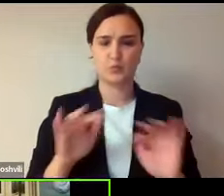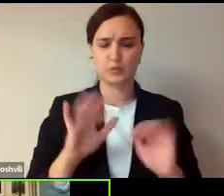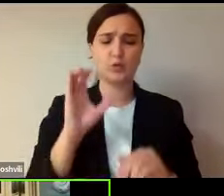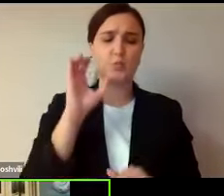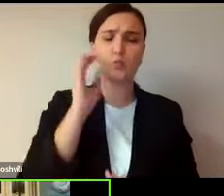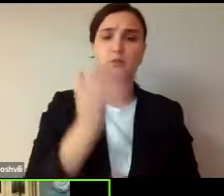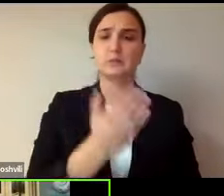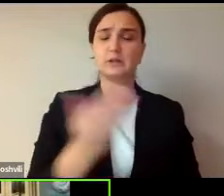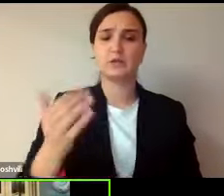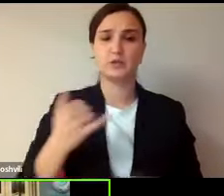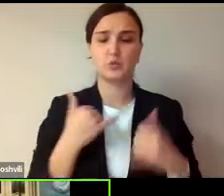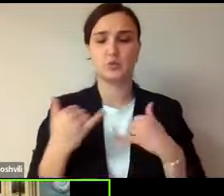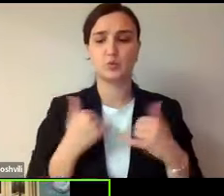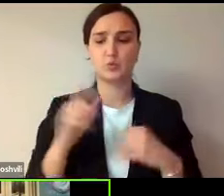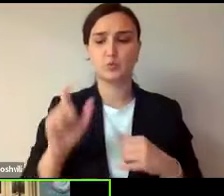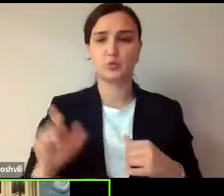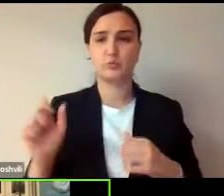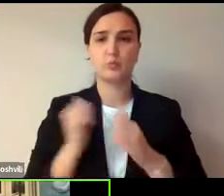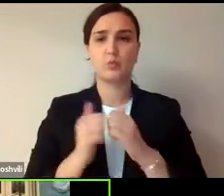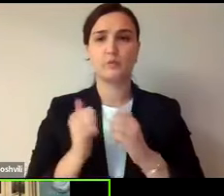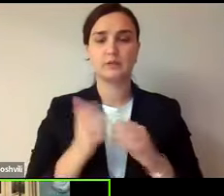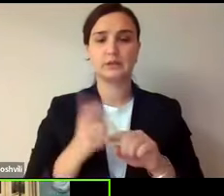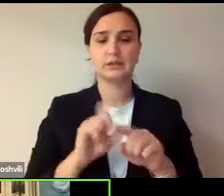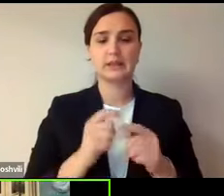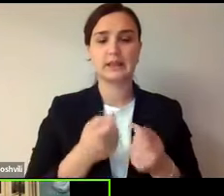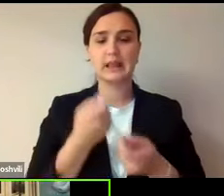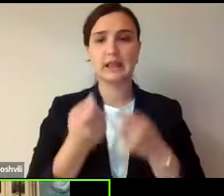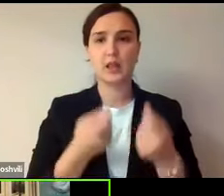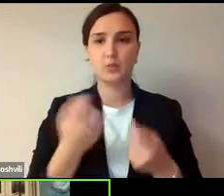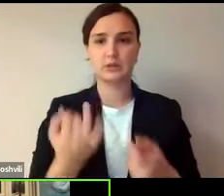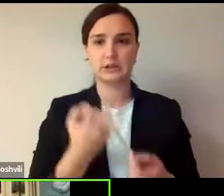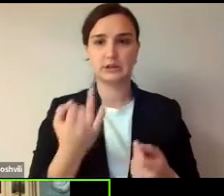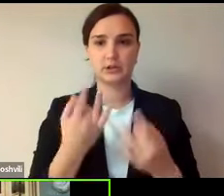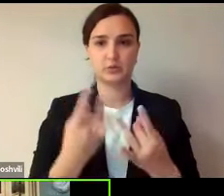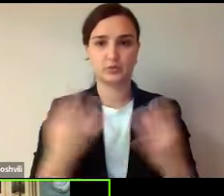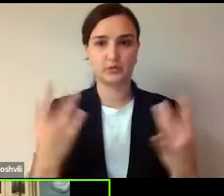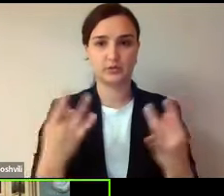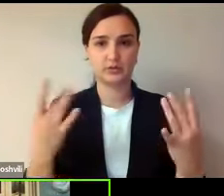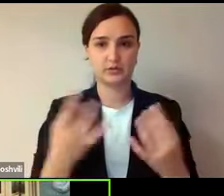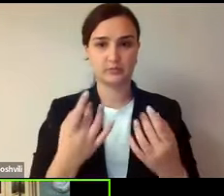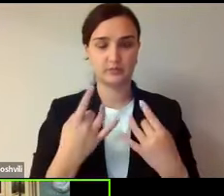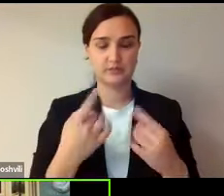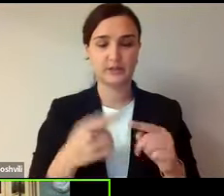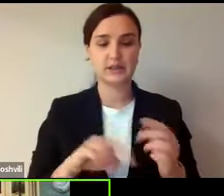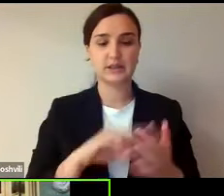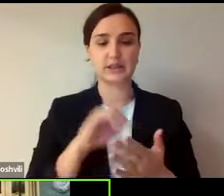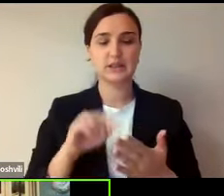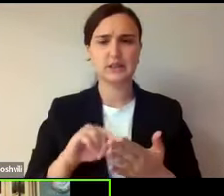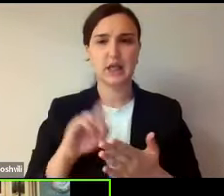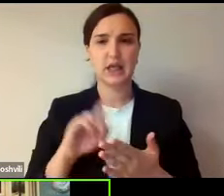სტუმრებს, რომლებიც ყოველთვის ძალიან დეტალურად და საინტერესოდ გვესაუბრებიან ისეთ საკითხებზე, რომელიც მე ვფიქრობ,